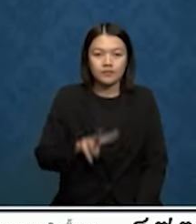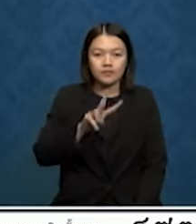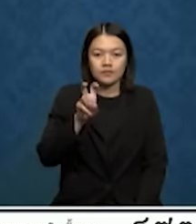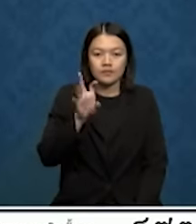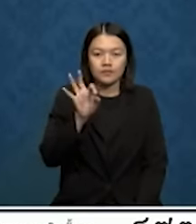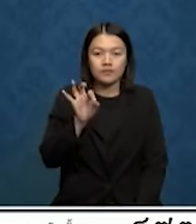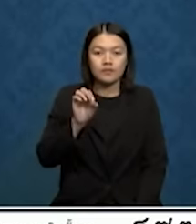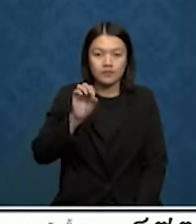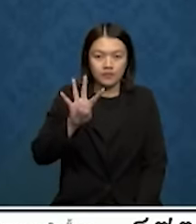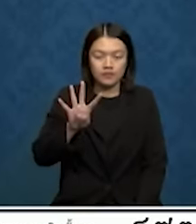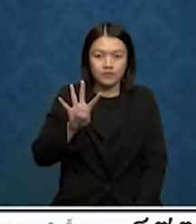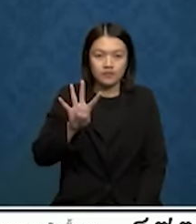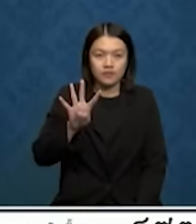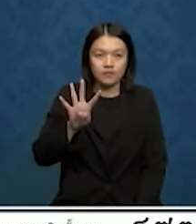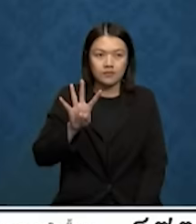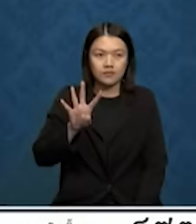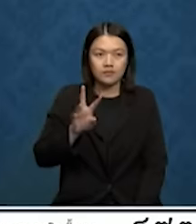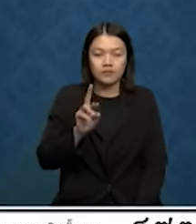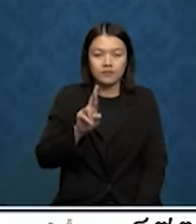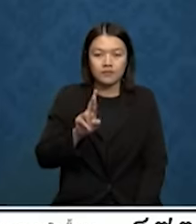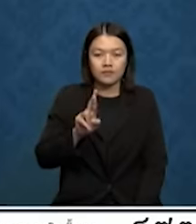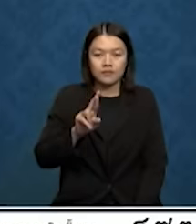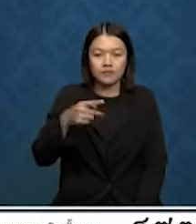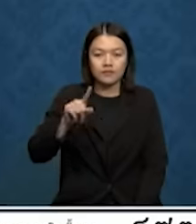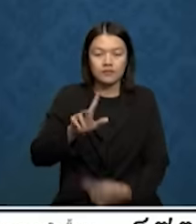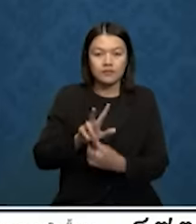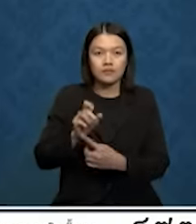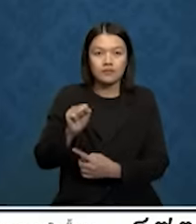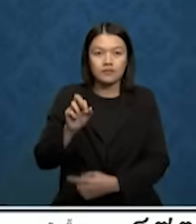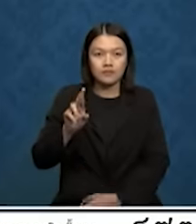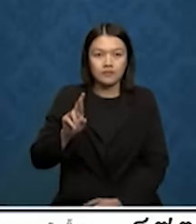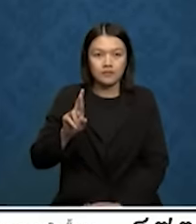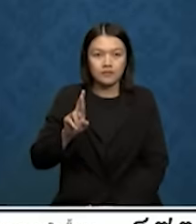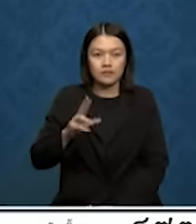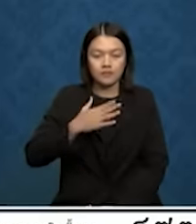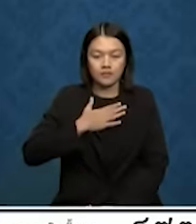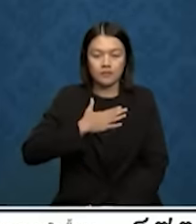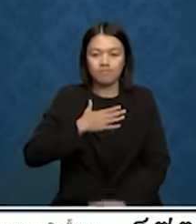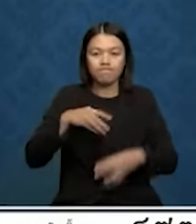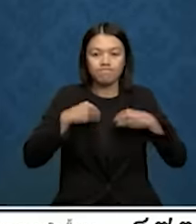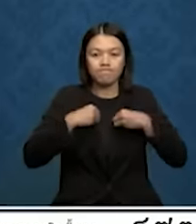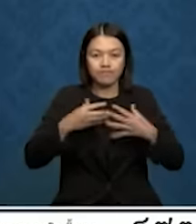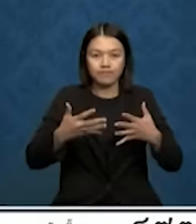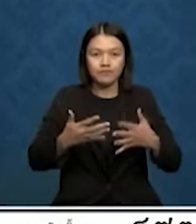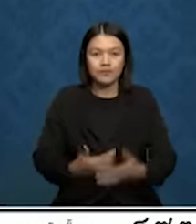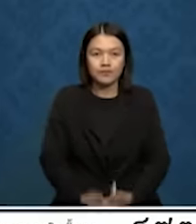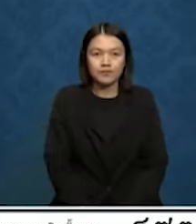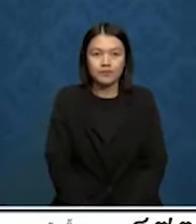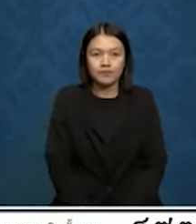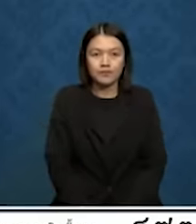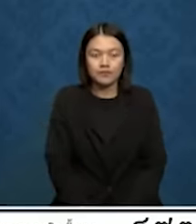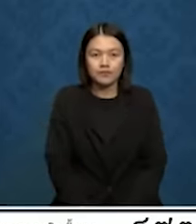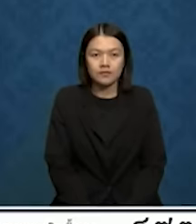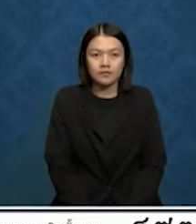294นางสาวประพัฒสอนนิยโมสด ประพัฒสอนไม่เห็นชอบค่ะ